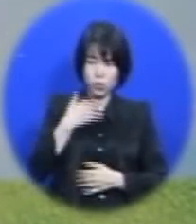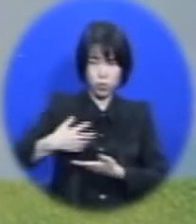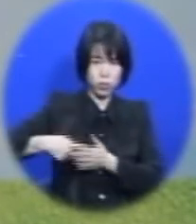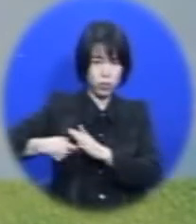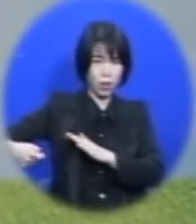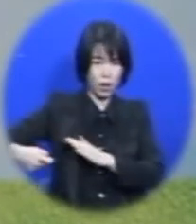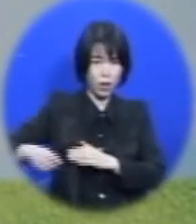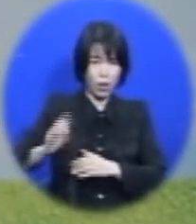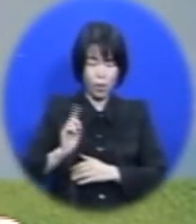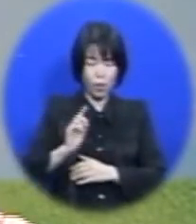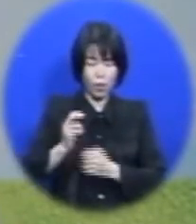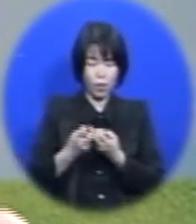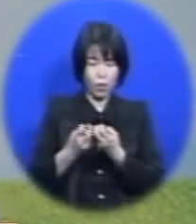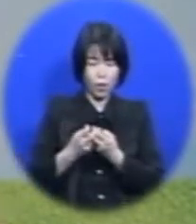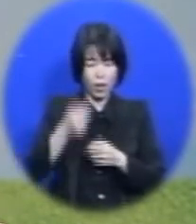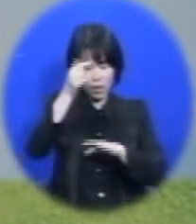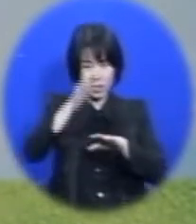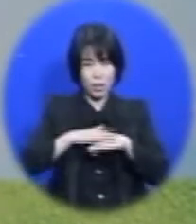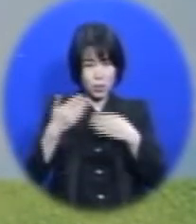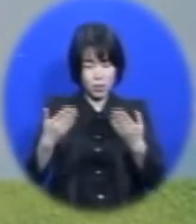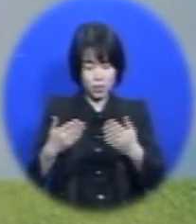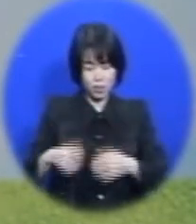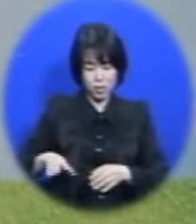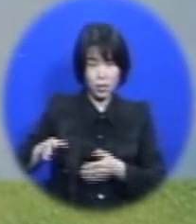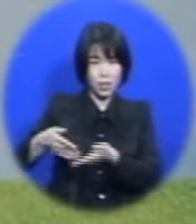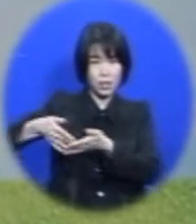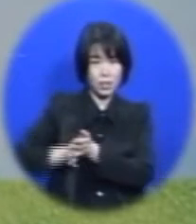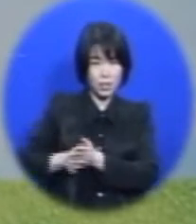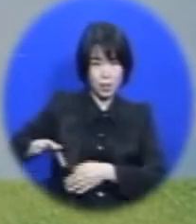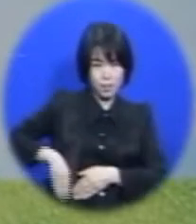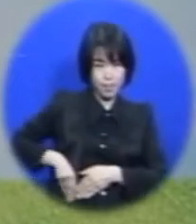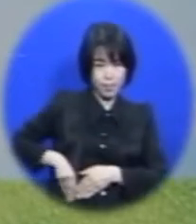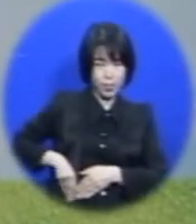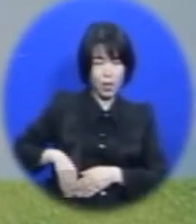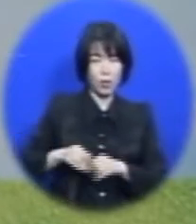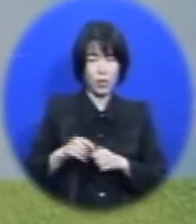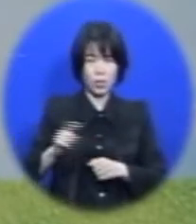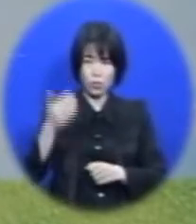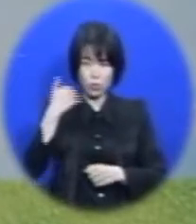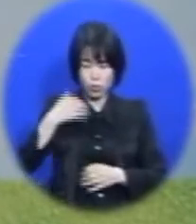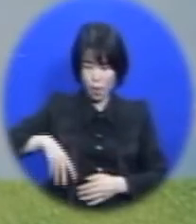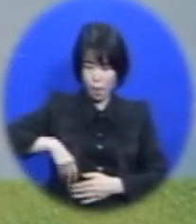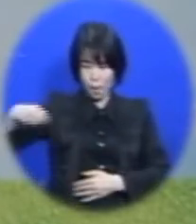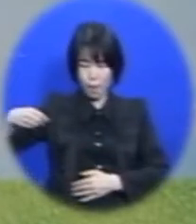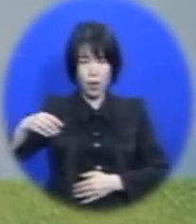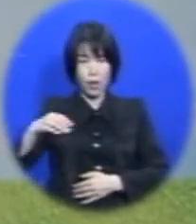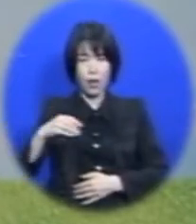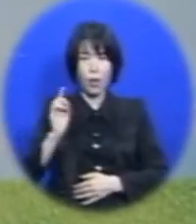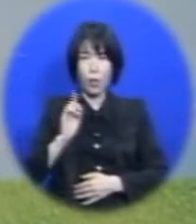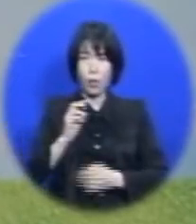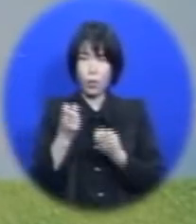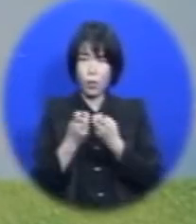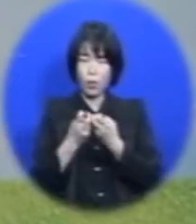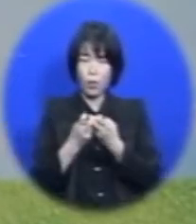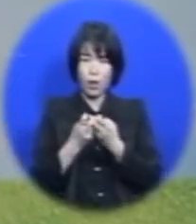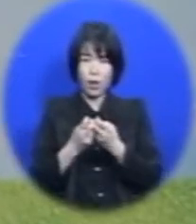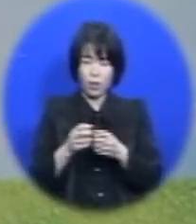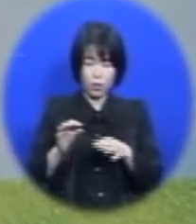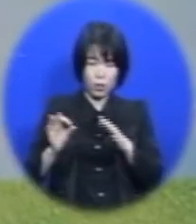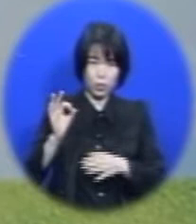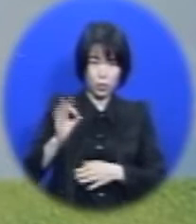어떡하나. 예배 드리는 중에 계속 지갑을 꼭 붙잡고 그리고 이것도 누가 빼가면 어떡하나. 돈 있는 곳에 이렇게